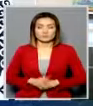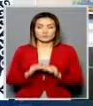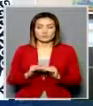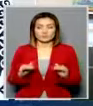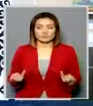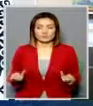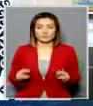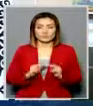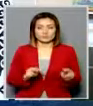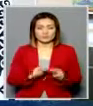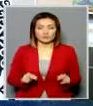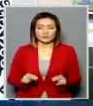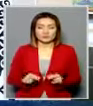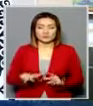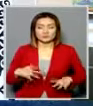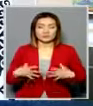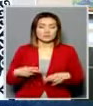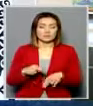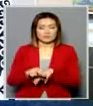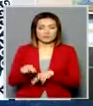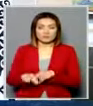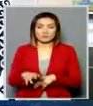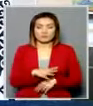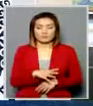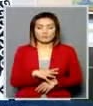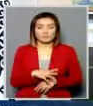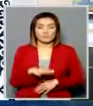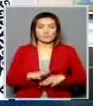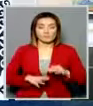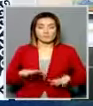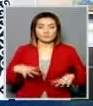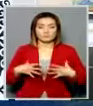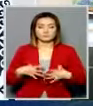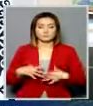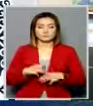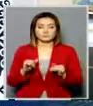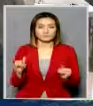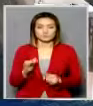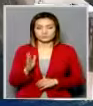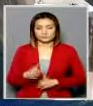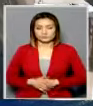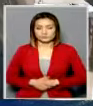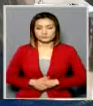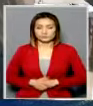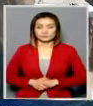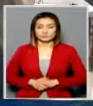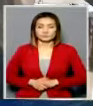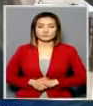жүрген, жаңағы ұстаздарға семинарлар өткізіп жүрген жаңа маман дайындап шықты математикалық